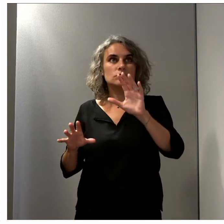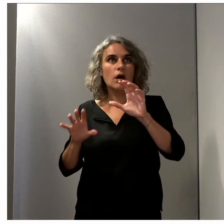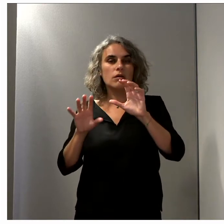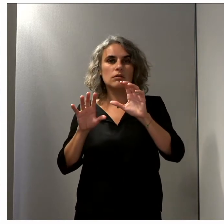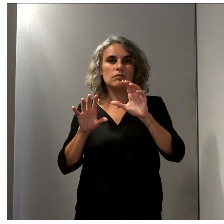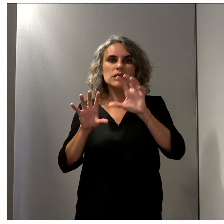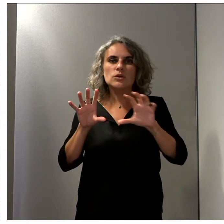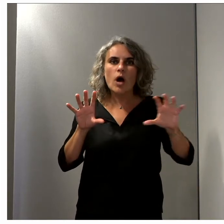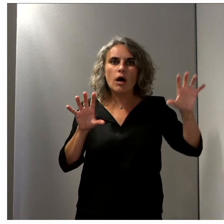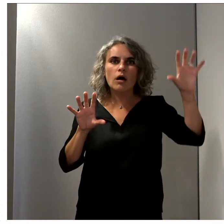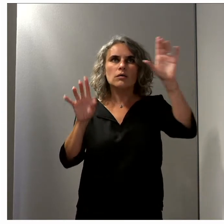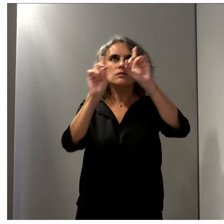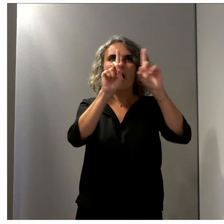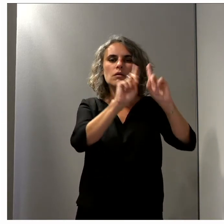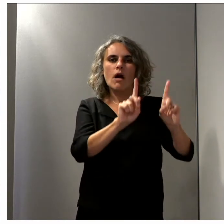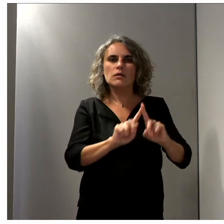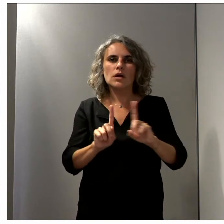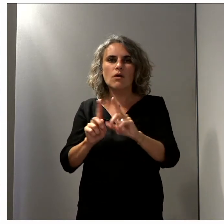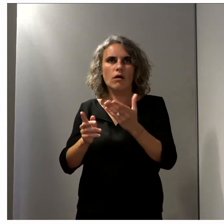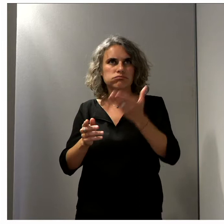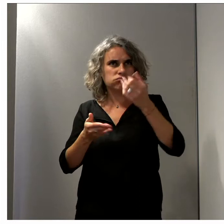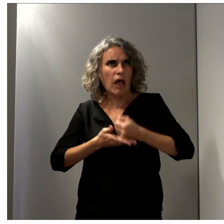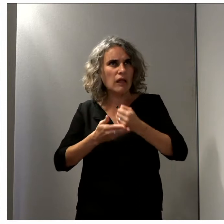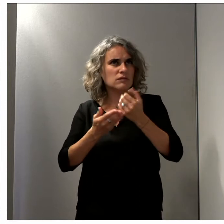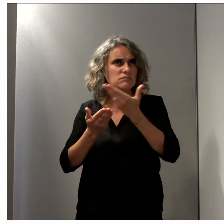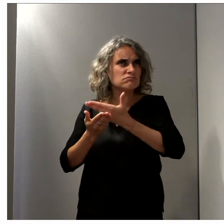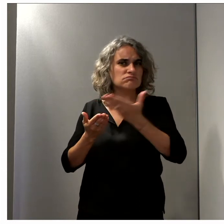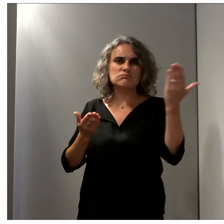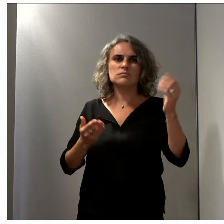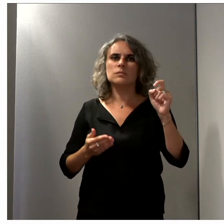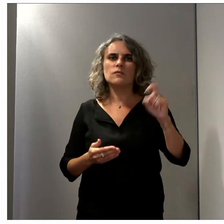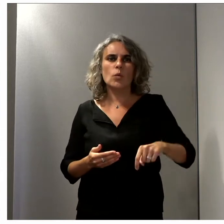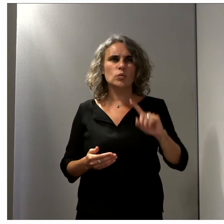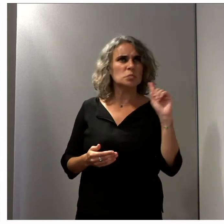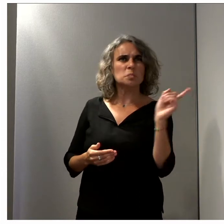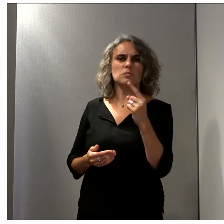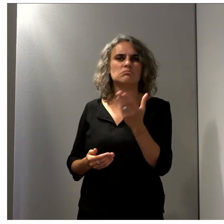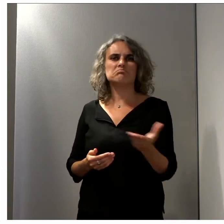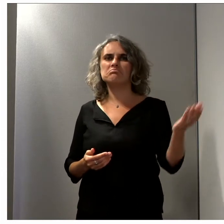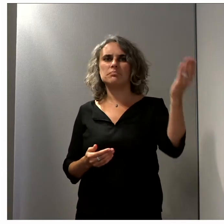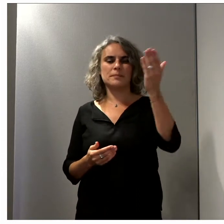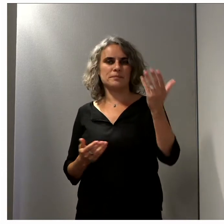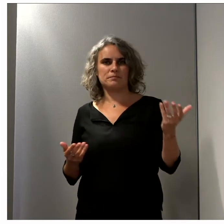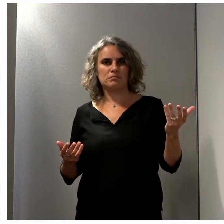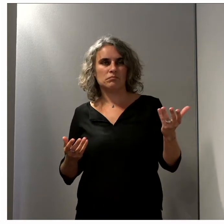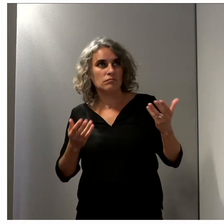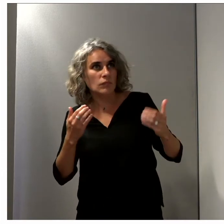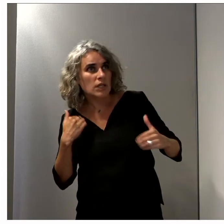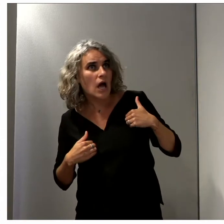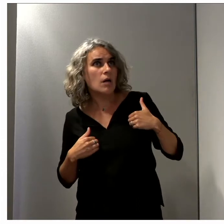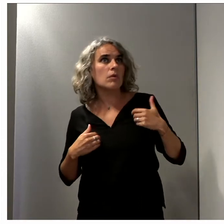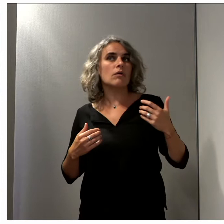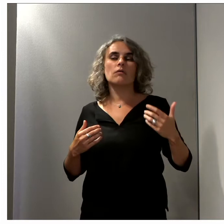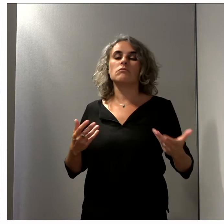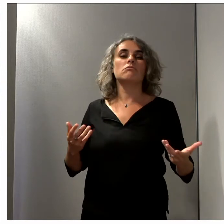son territoire et on doit pouvoir aider toutes les personnes concernées par le handicap, qu'elles